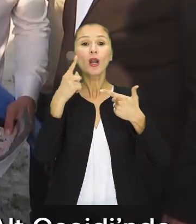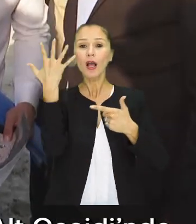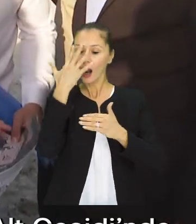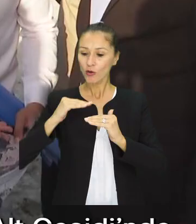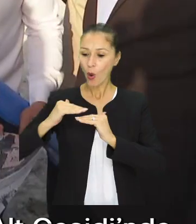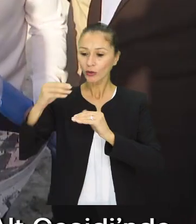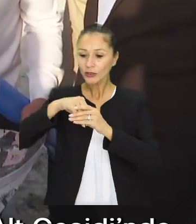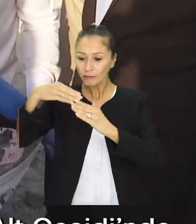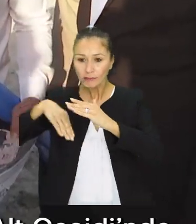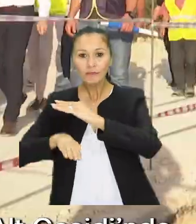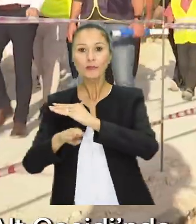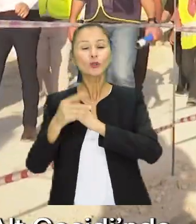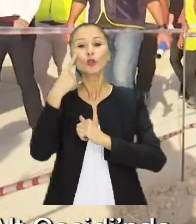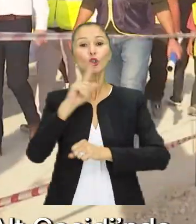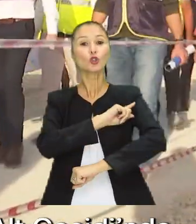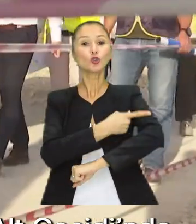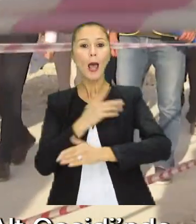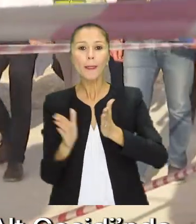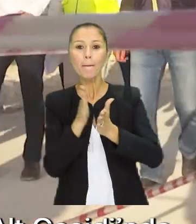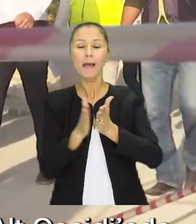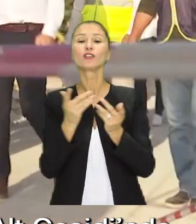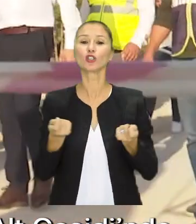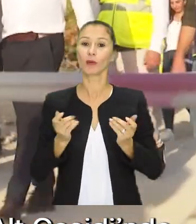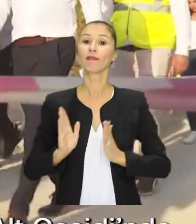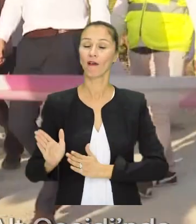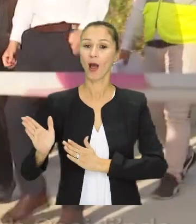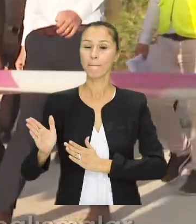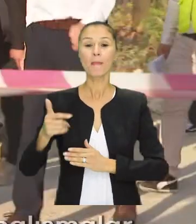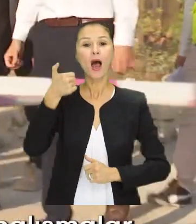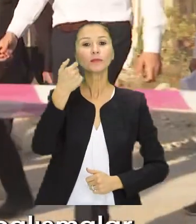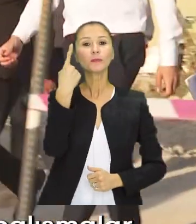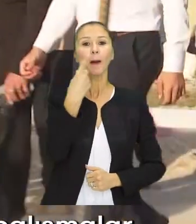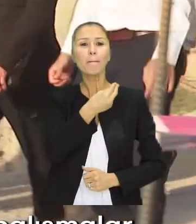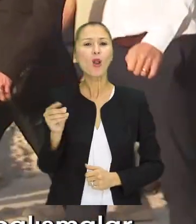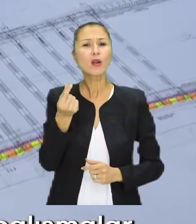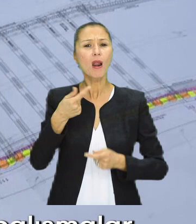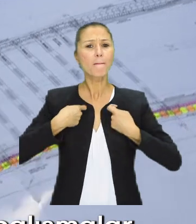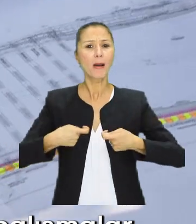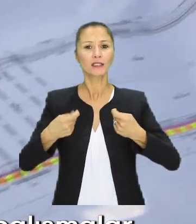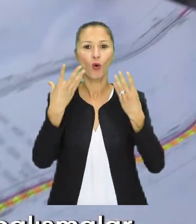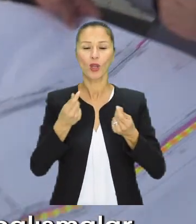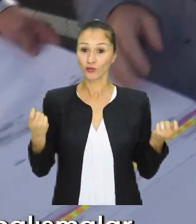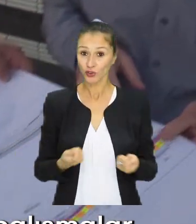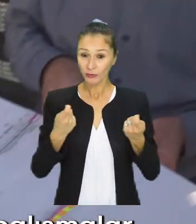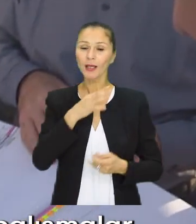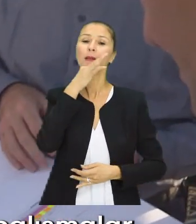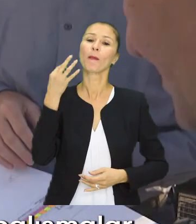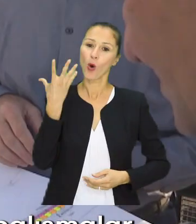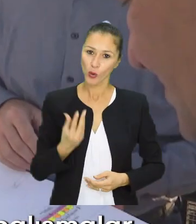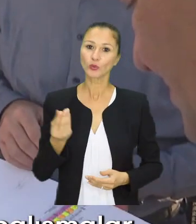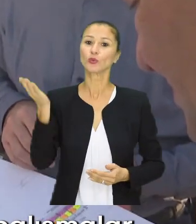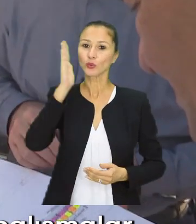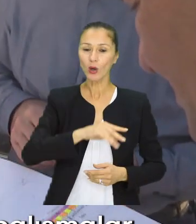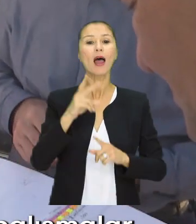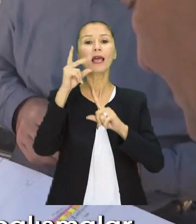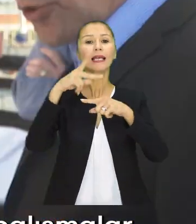Üssü Karayolu alt geçidinde yürütülen güçlendirme çalışmaları devam ediyor. 61 milyon liraya mal olacak çalışmalar